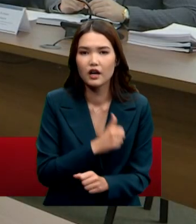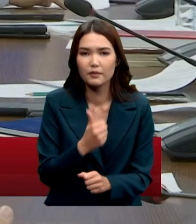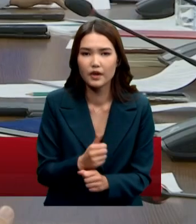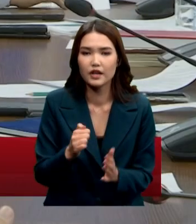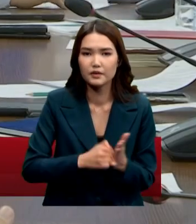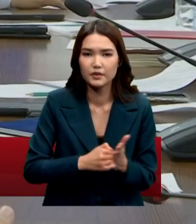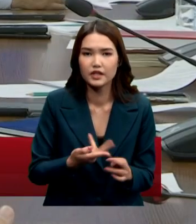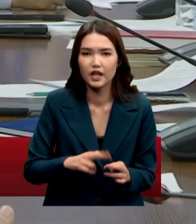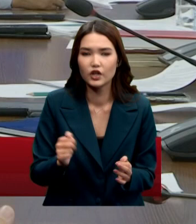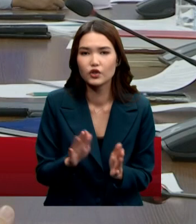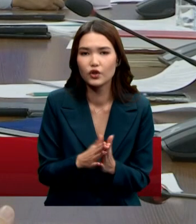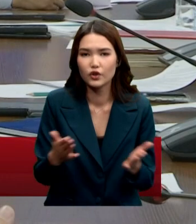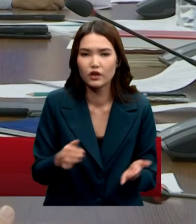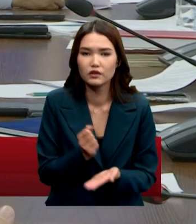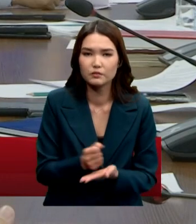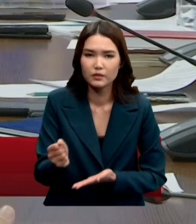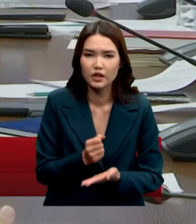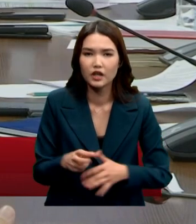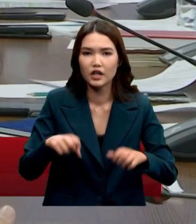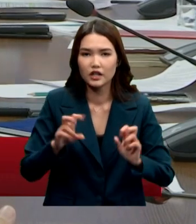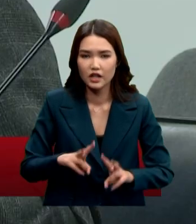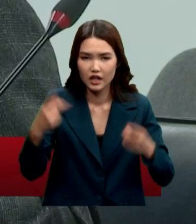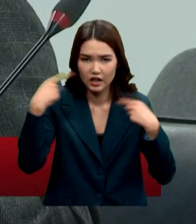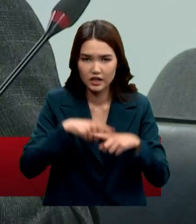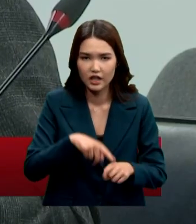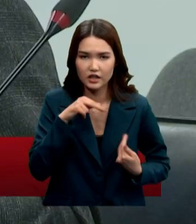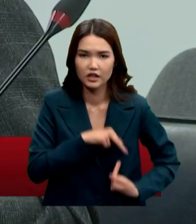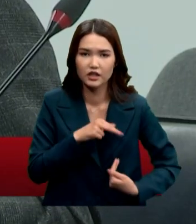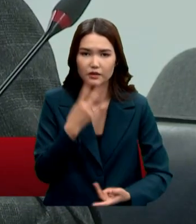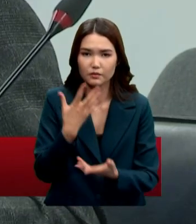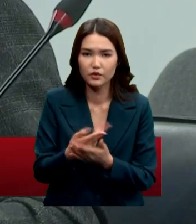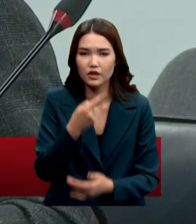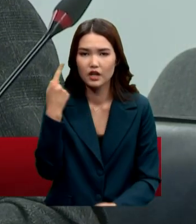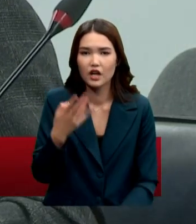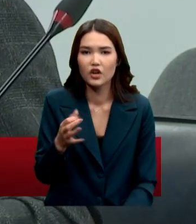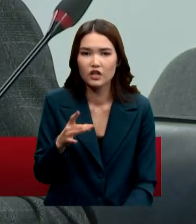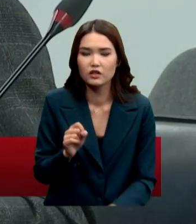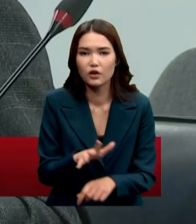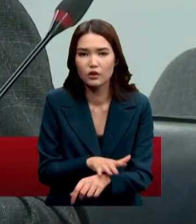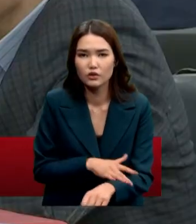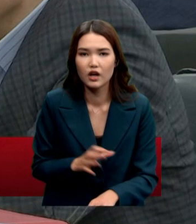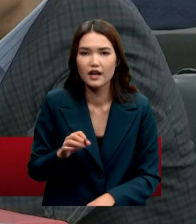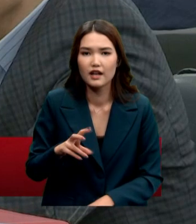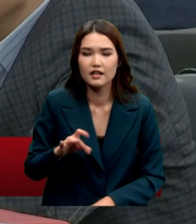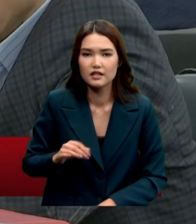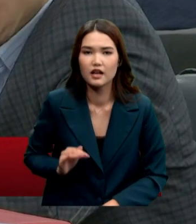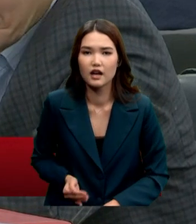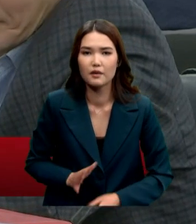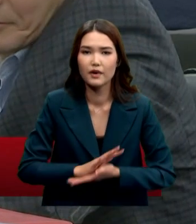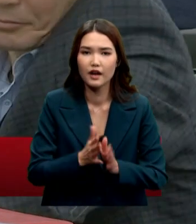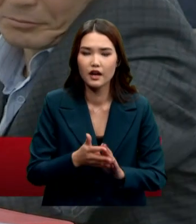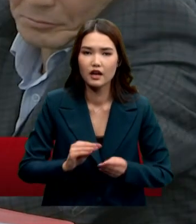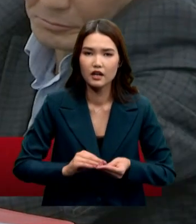Осы құжаттарды басып шығаратын қондырғыларға техникалық қызмет көрсету үшін былтыр шілдеде Elysium Group компаниясымен келісім шартқа